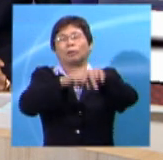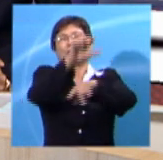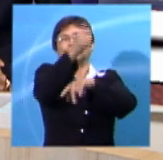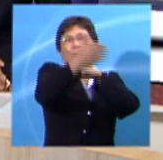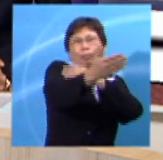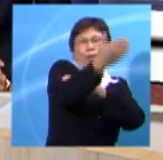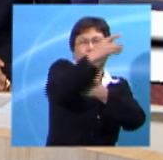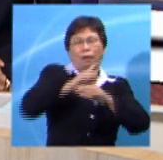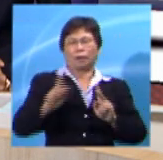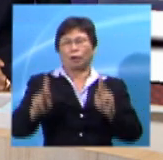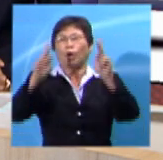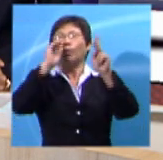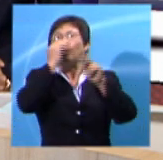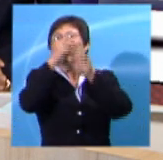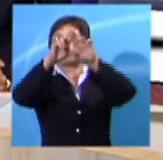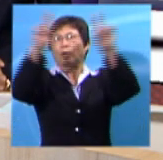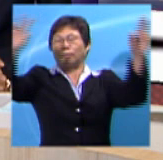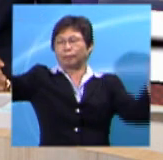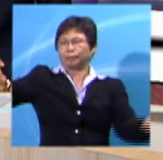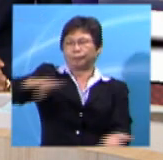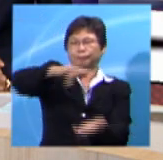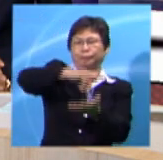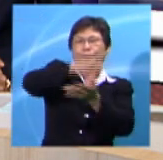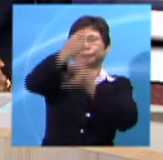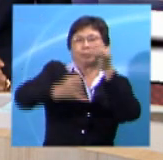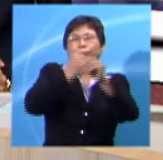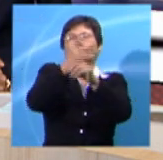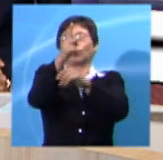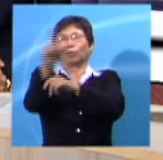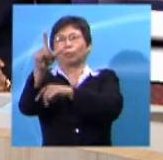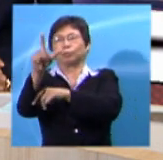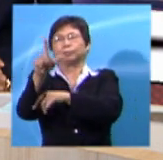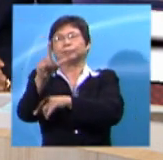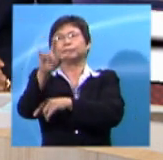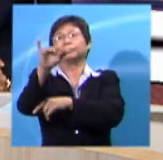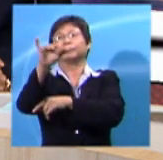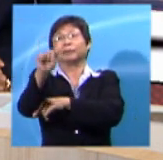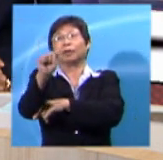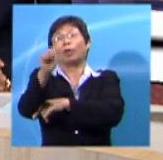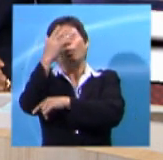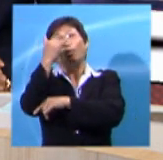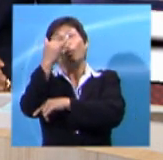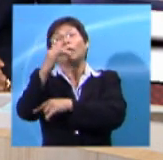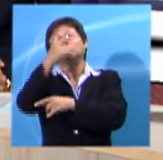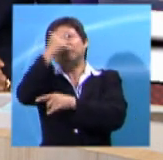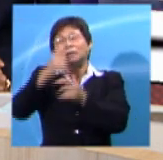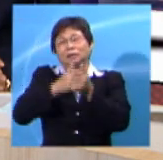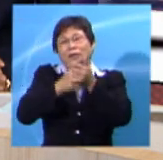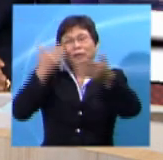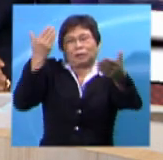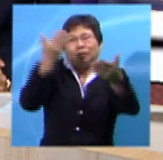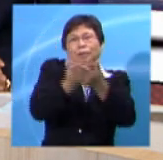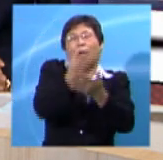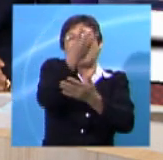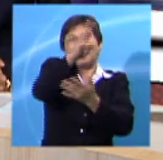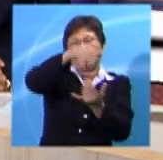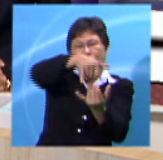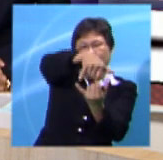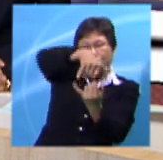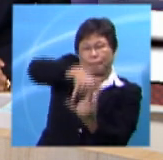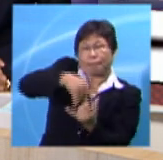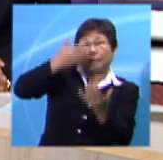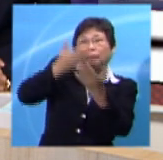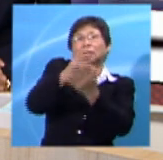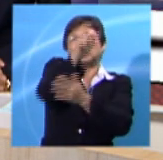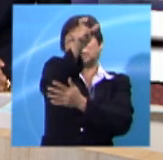Kompleks bunga raya lapangan terbang antarabangsa Kuala Lumpur klia berikutan ketibaan 16 jenazah tragedi itu termasuk